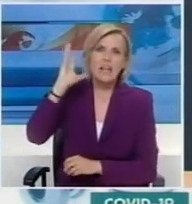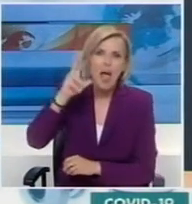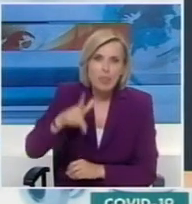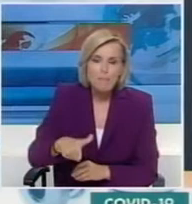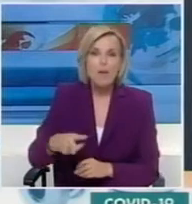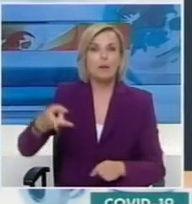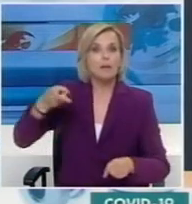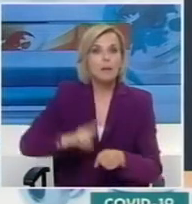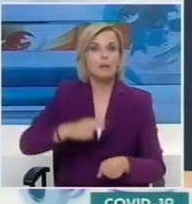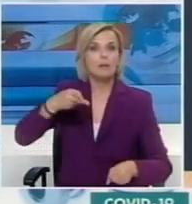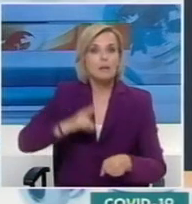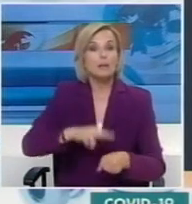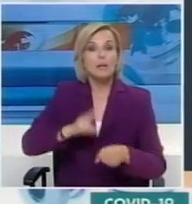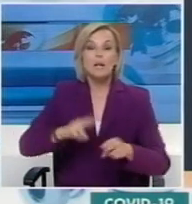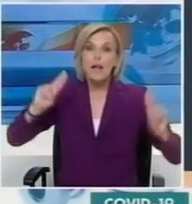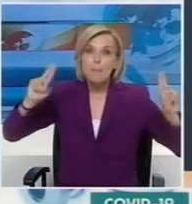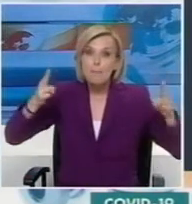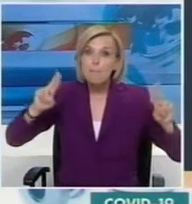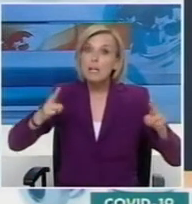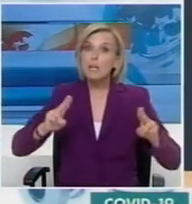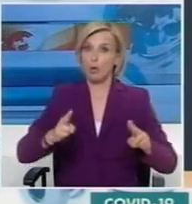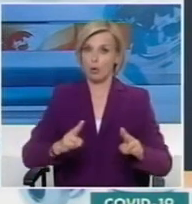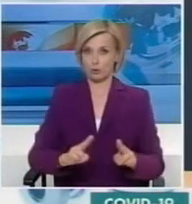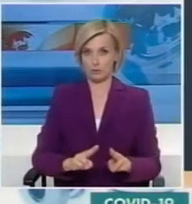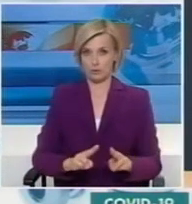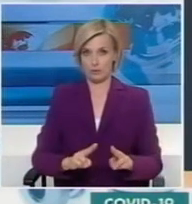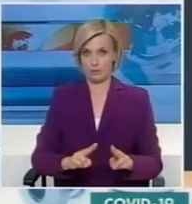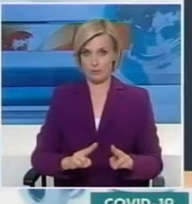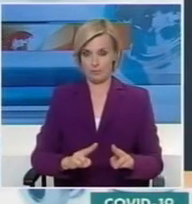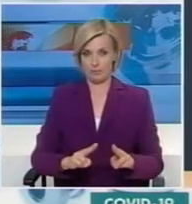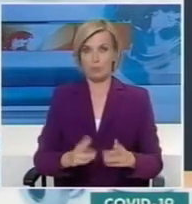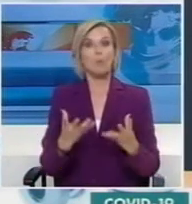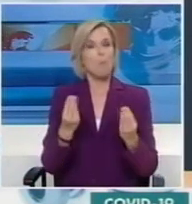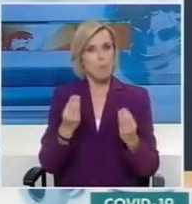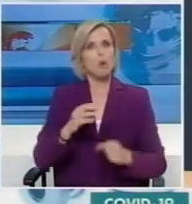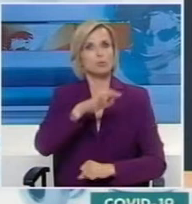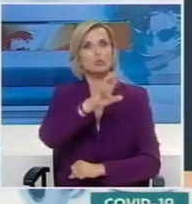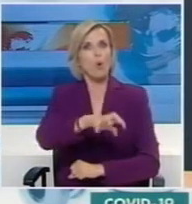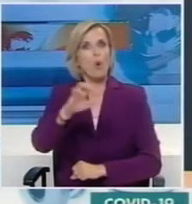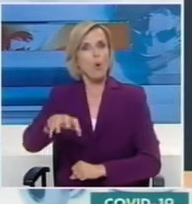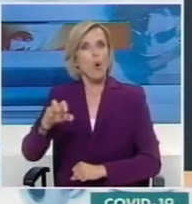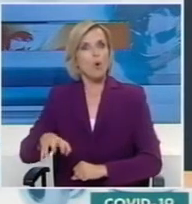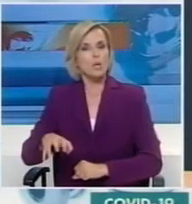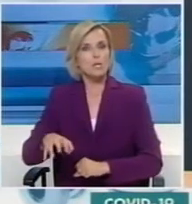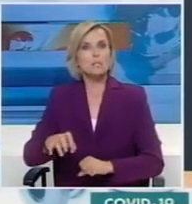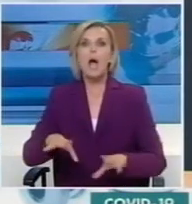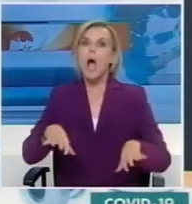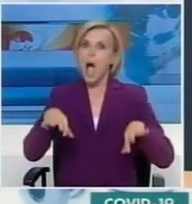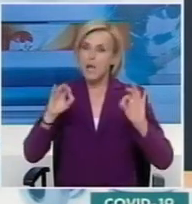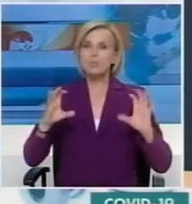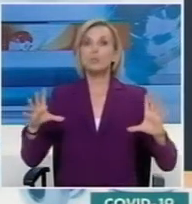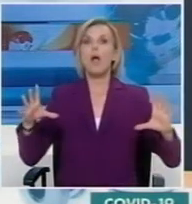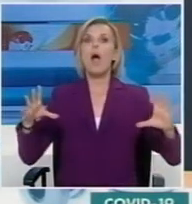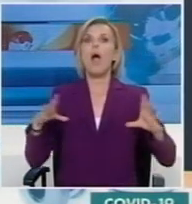αρκετά χαμηλότερος από αυτόν που είχαμε στα μέσα Μαρτίου, οθώντας πολλές χώρες να αρχίσουν να χαλαρώνουν το μέτρο